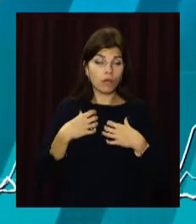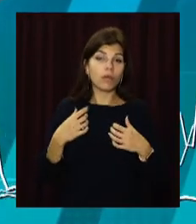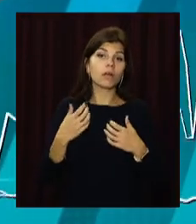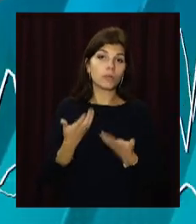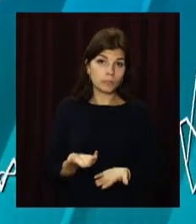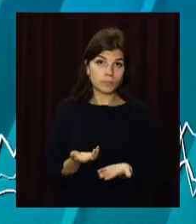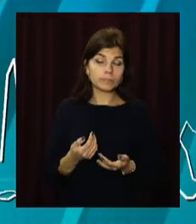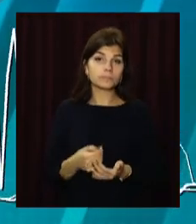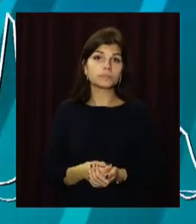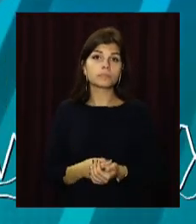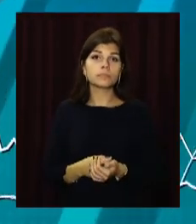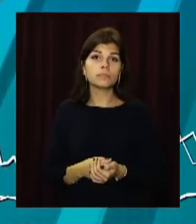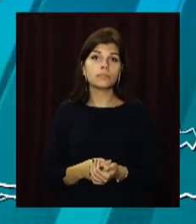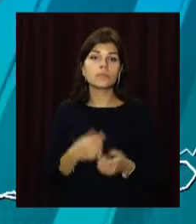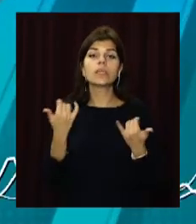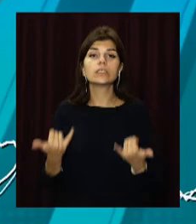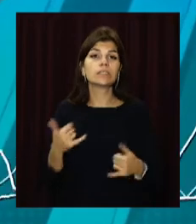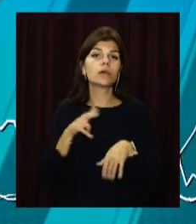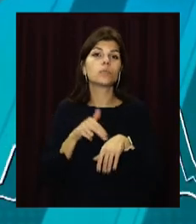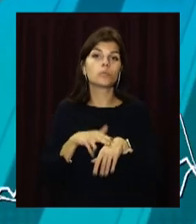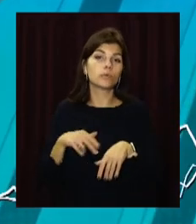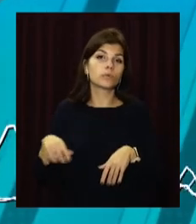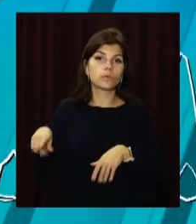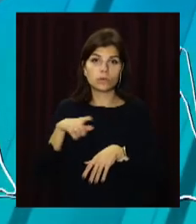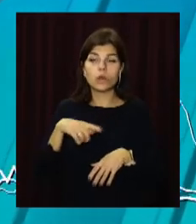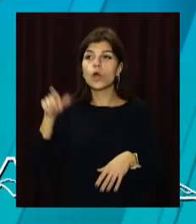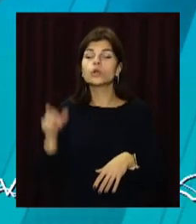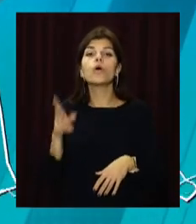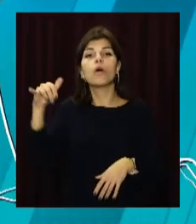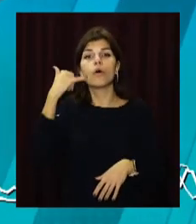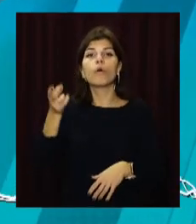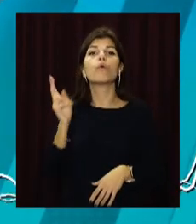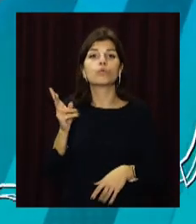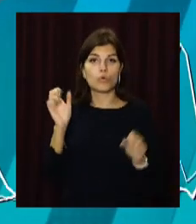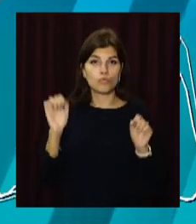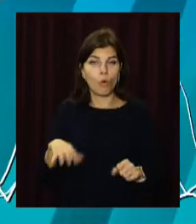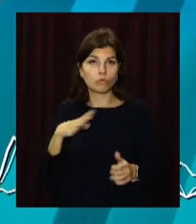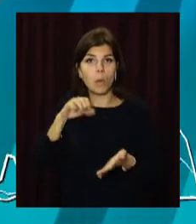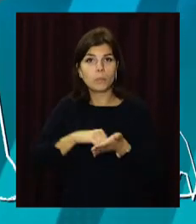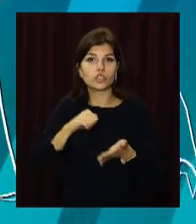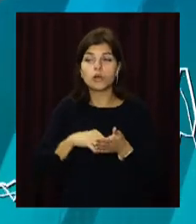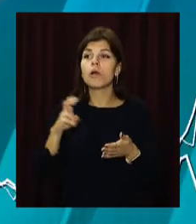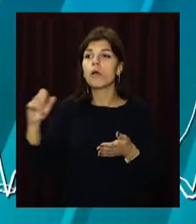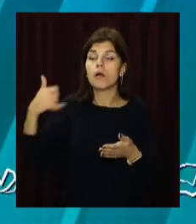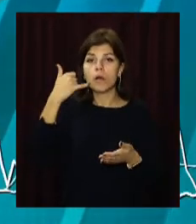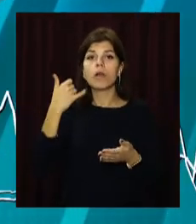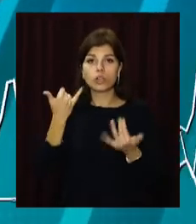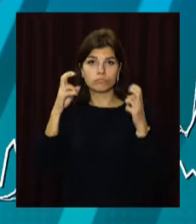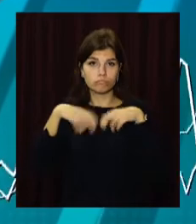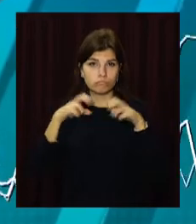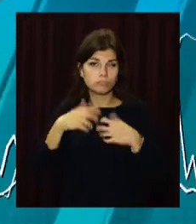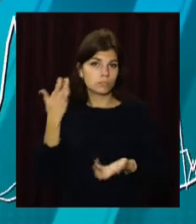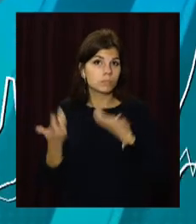пошкодження об'єктів власності. Зараз правоохоронці встановлюють особу, яка може бути причетна до цього повідомлення. Триває